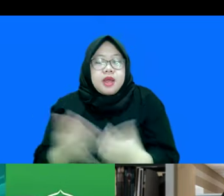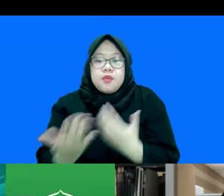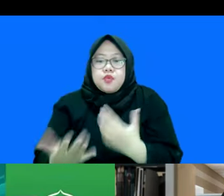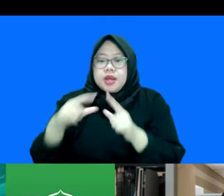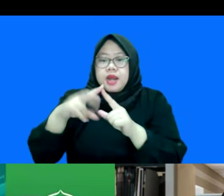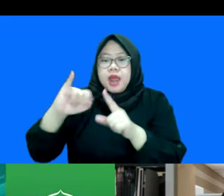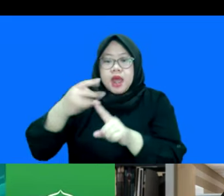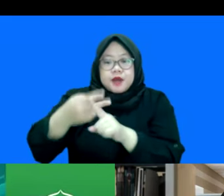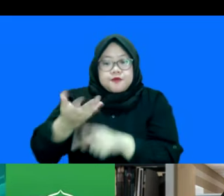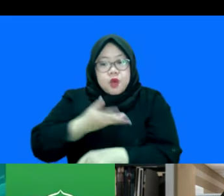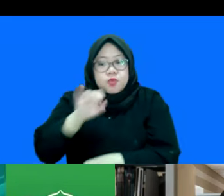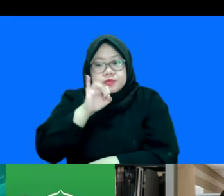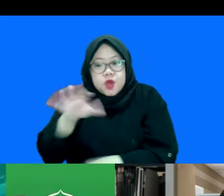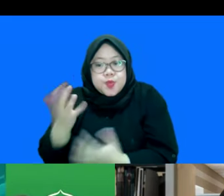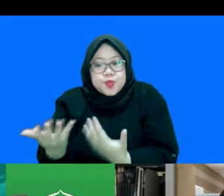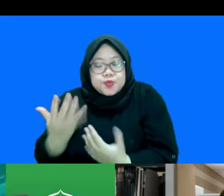mau menjawab.